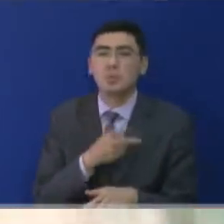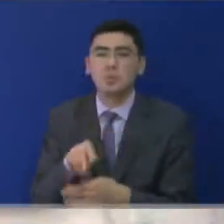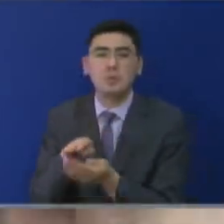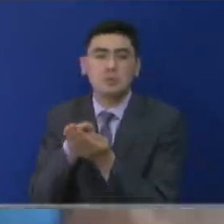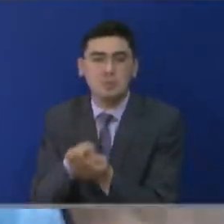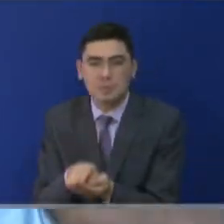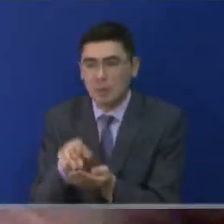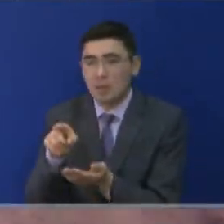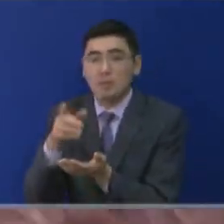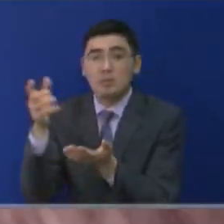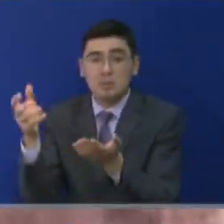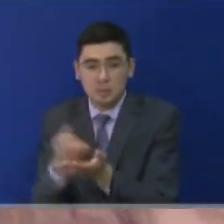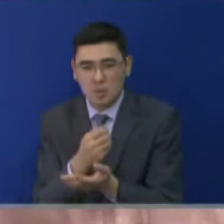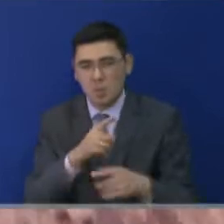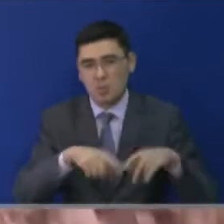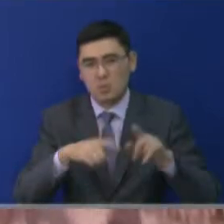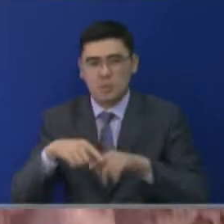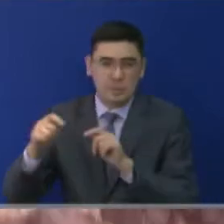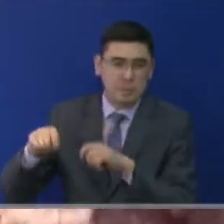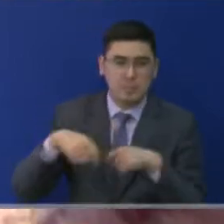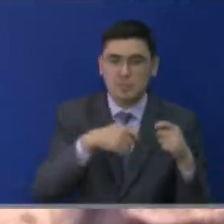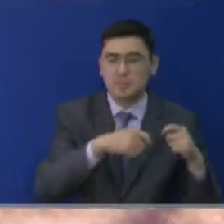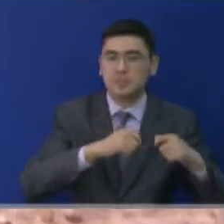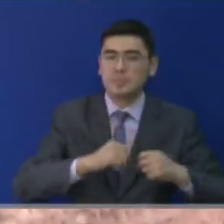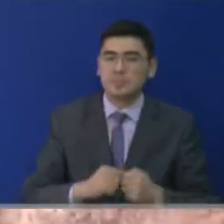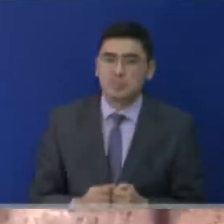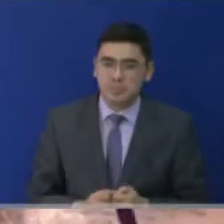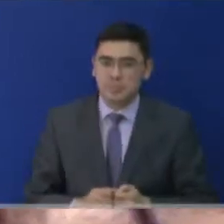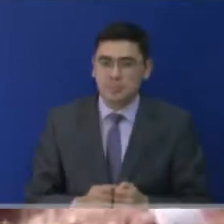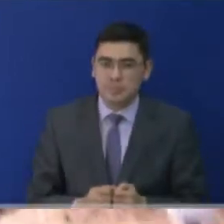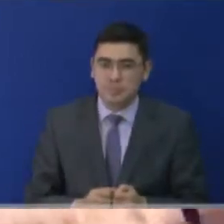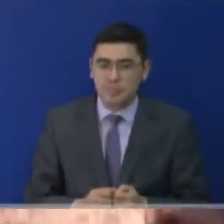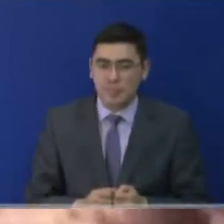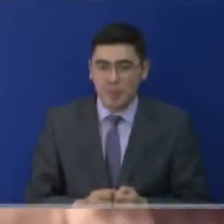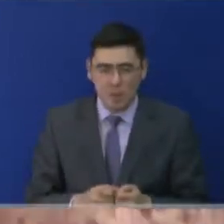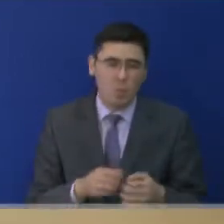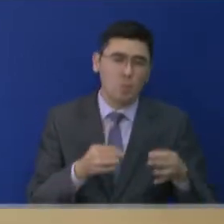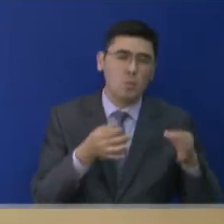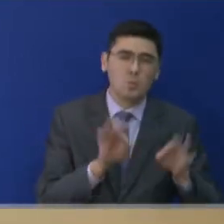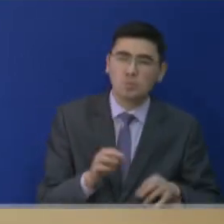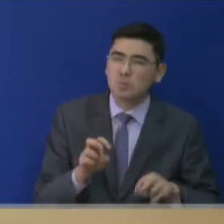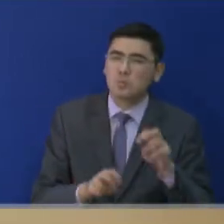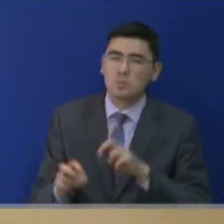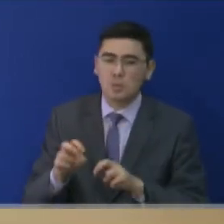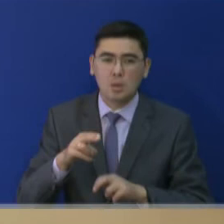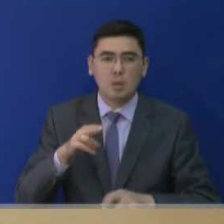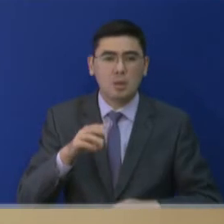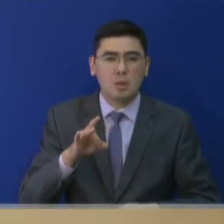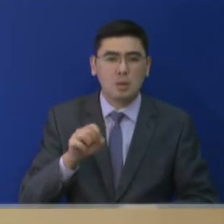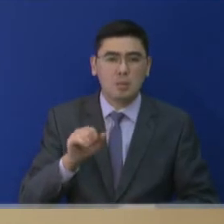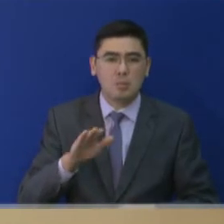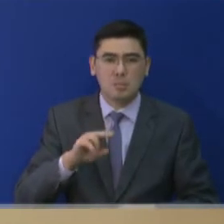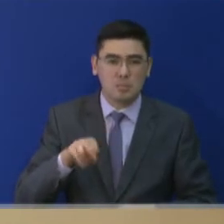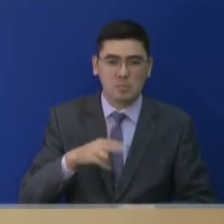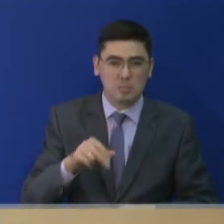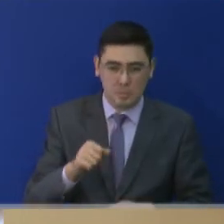ұрпақтарына табыстау үшін арнайы экспедициялар ұйымдастырылуда. Еске алу вақтасы 2020 күзгі кезеңі барысында «Правда» және «Ориент» іздеу